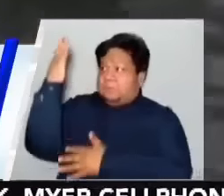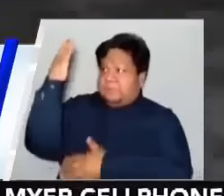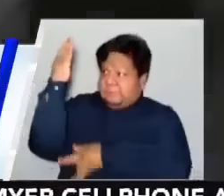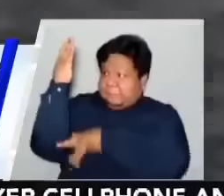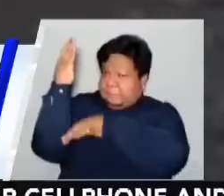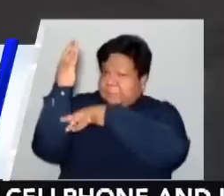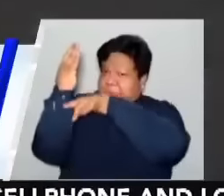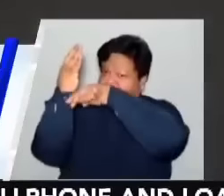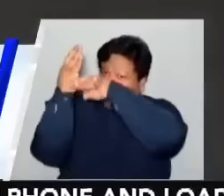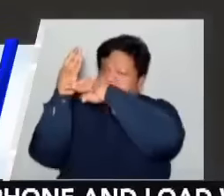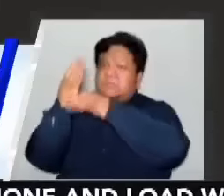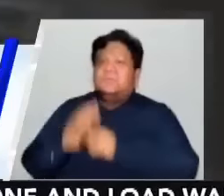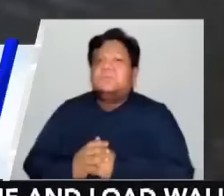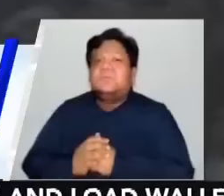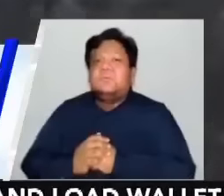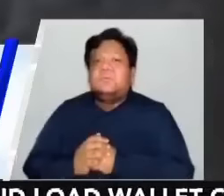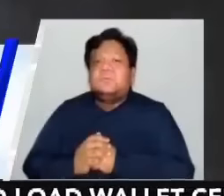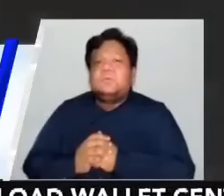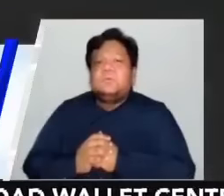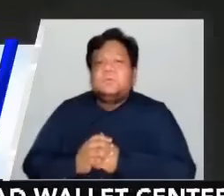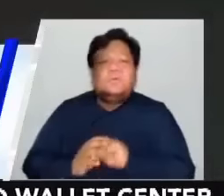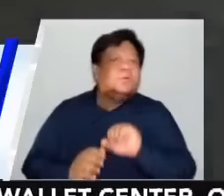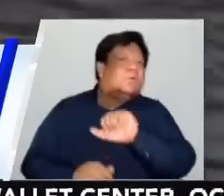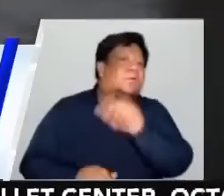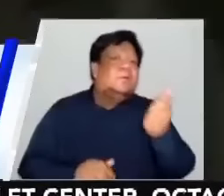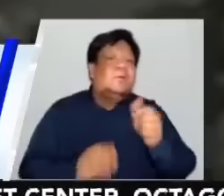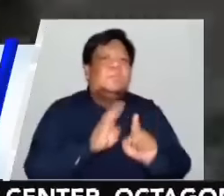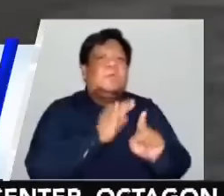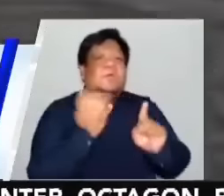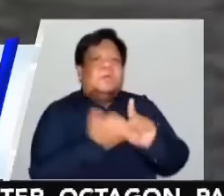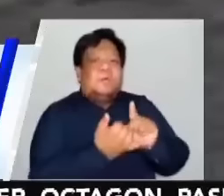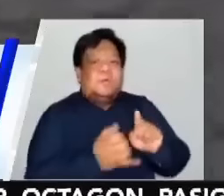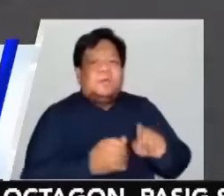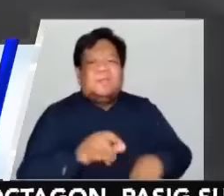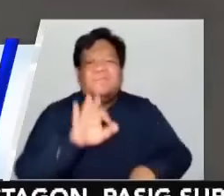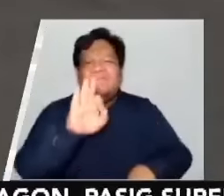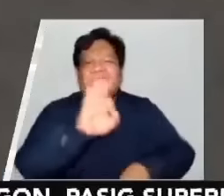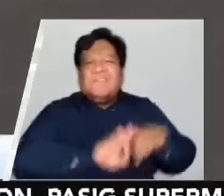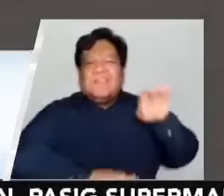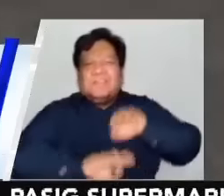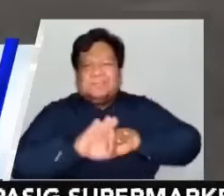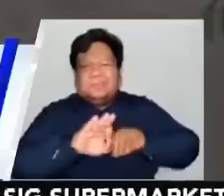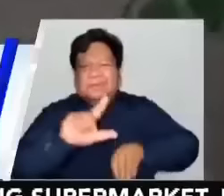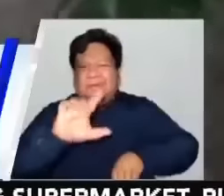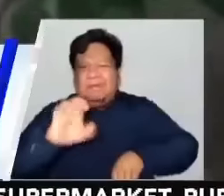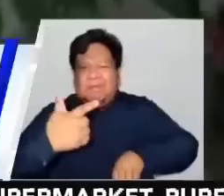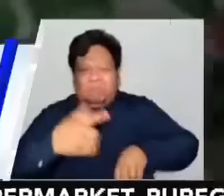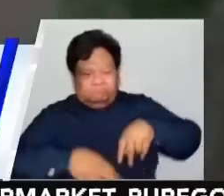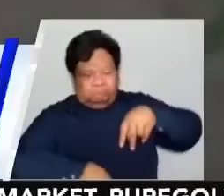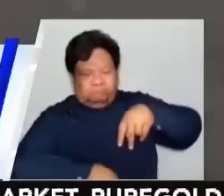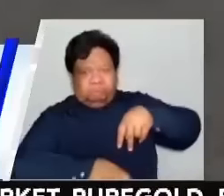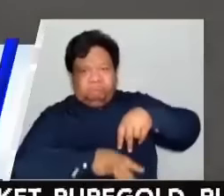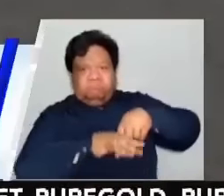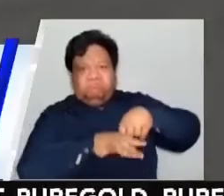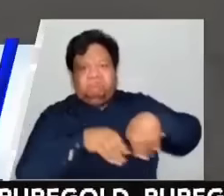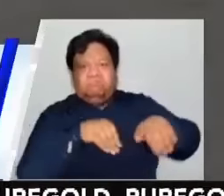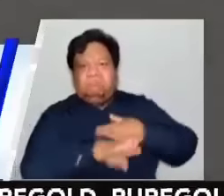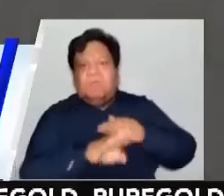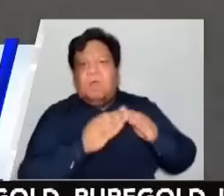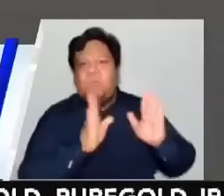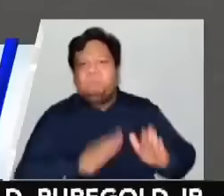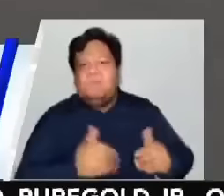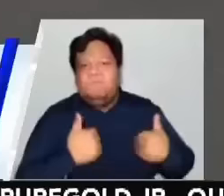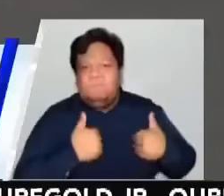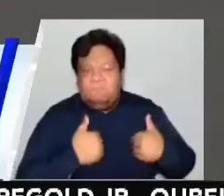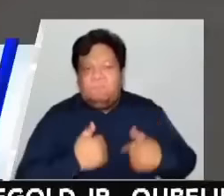Sa isa pang barangay, abot binting baha ang pumasok sa mga bahay. Sa bilis naman ang pagtaas ng tubig sa isang barangay